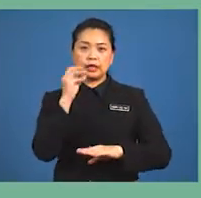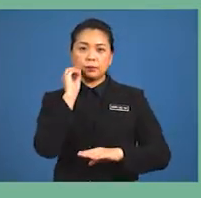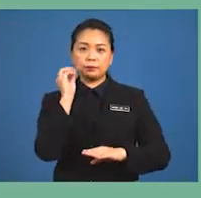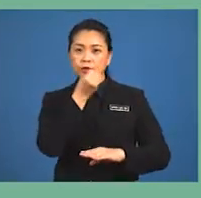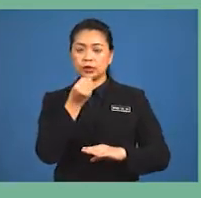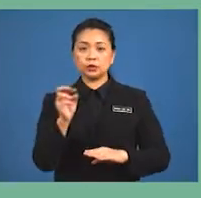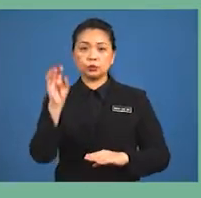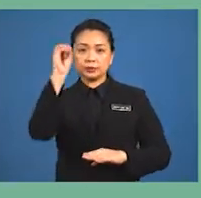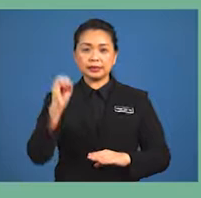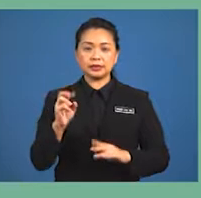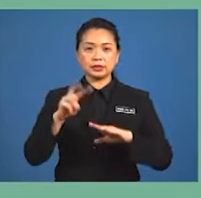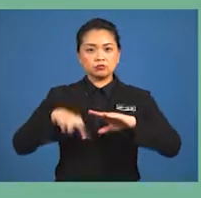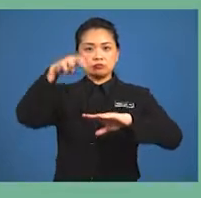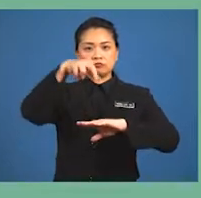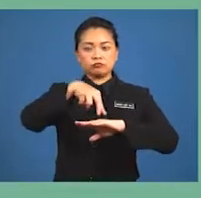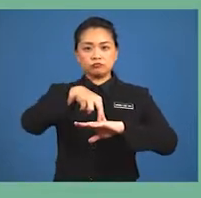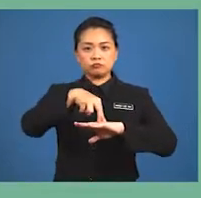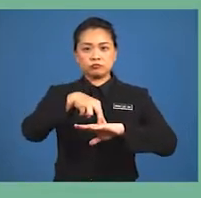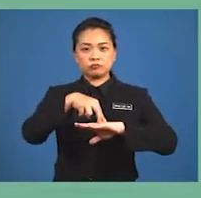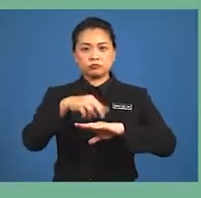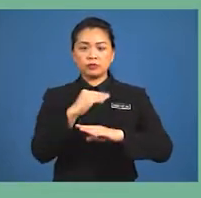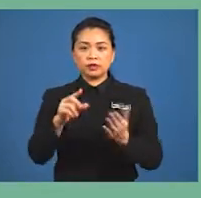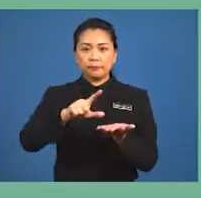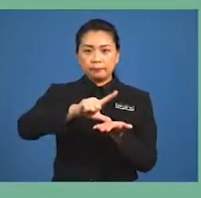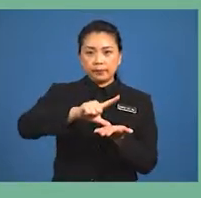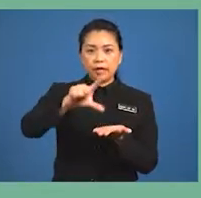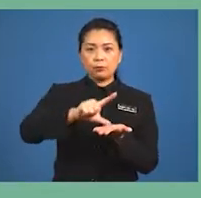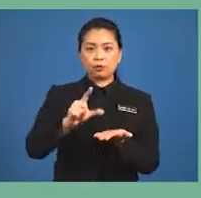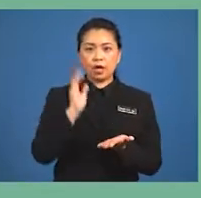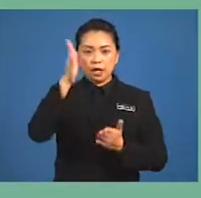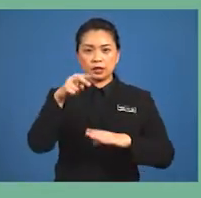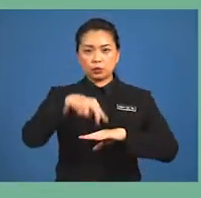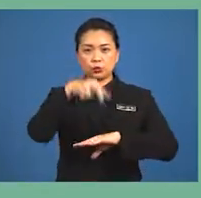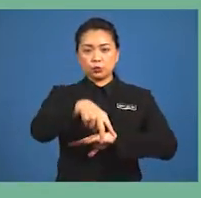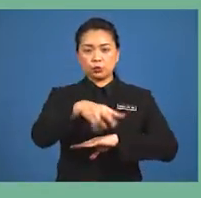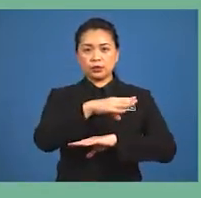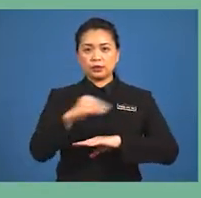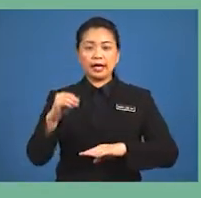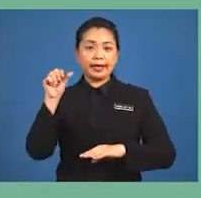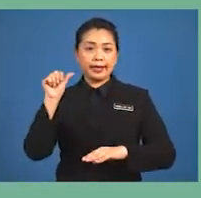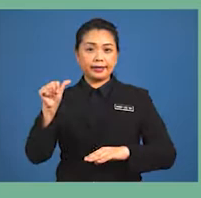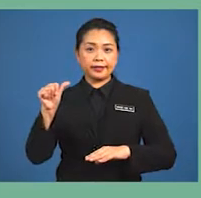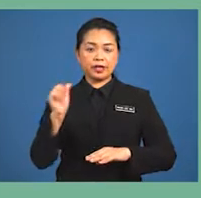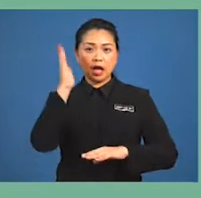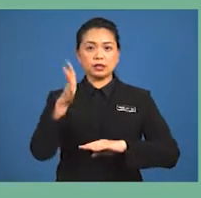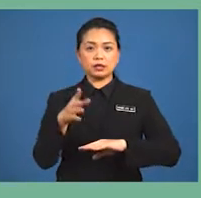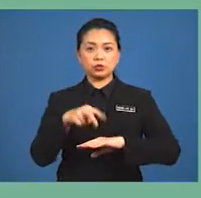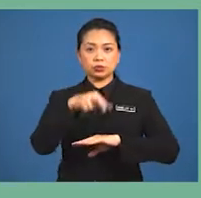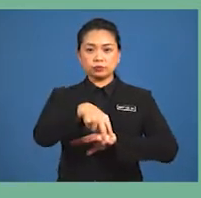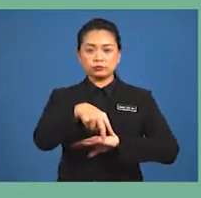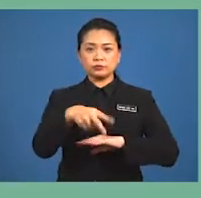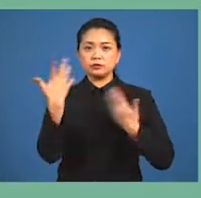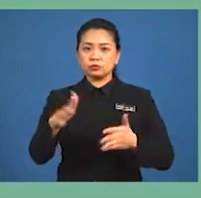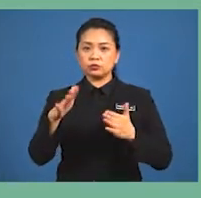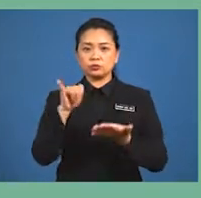meningkat. Manakala tingkat pelaburan akan menurun dan perbelanjaan aggregate menurun. Seterusnya,